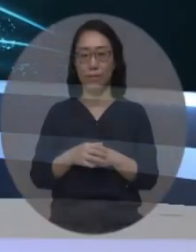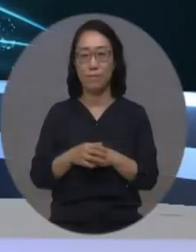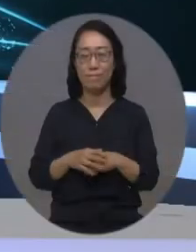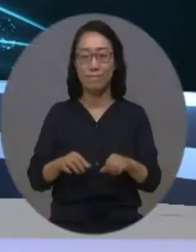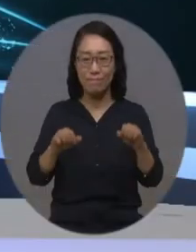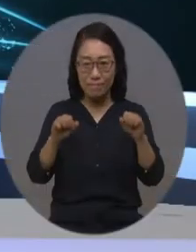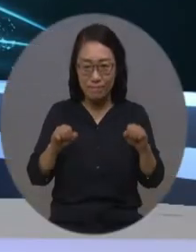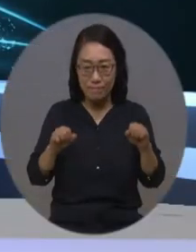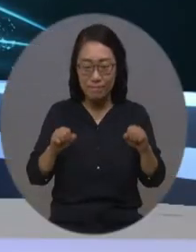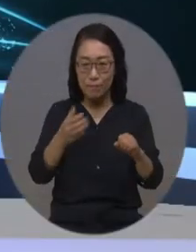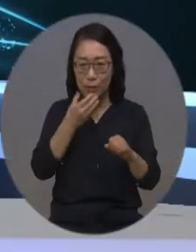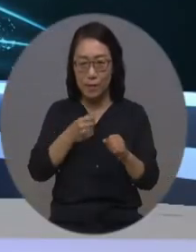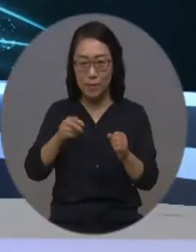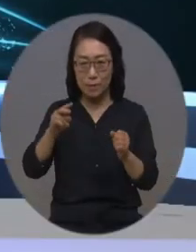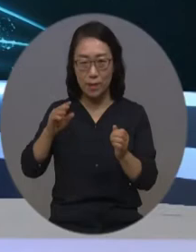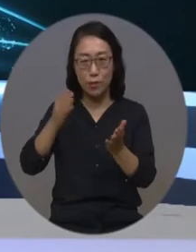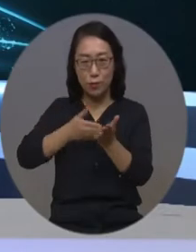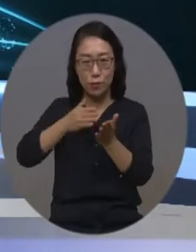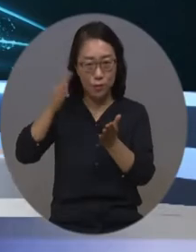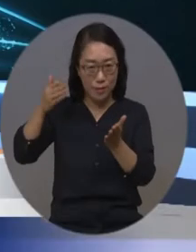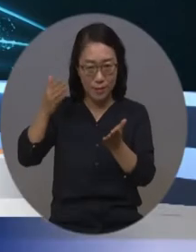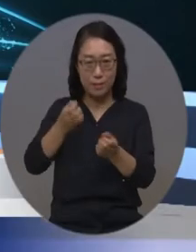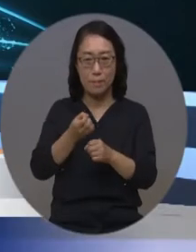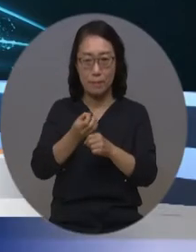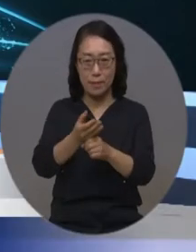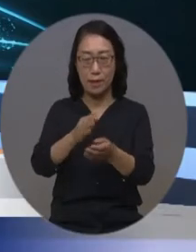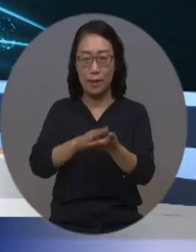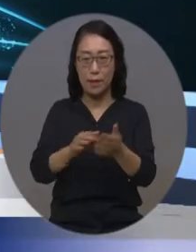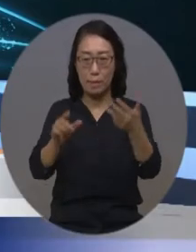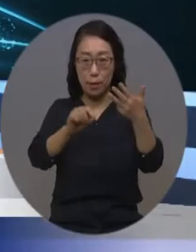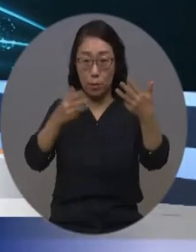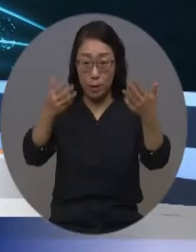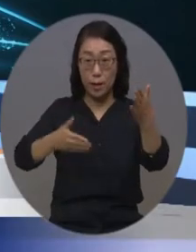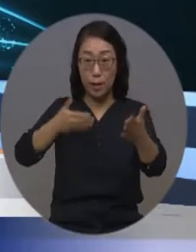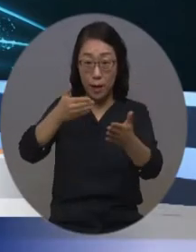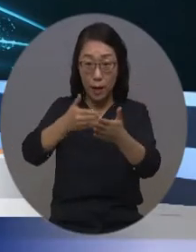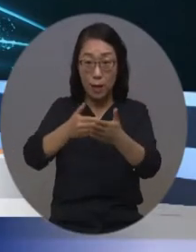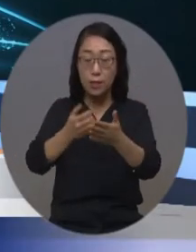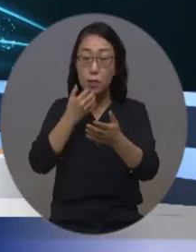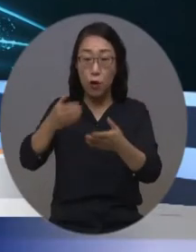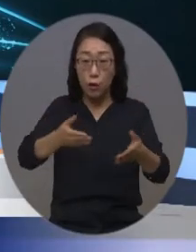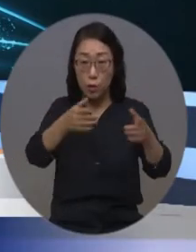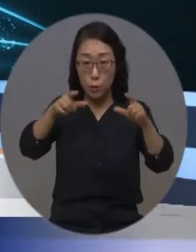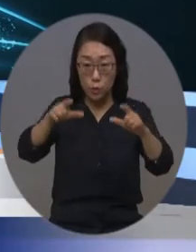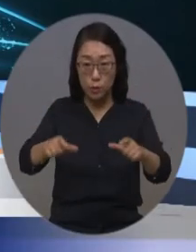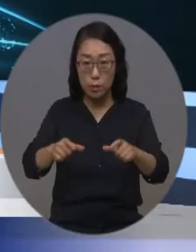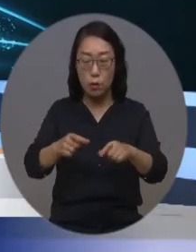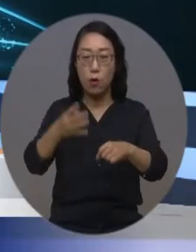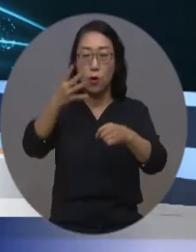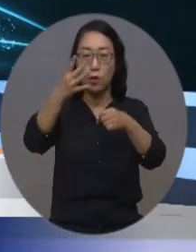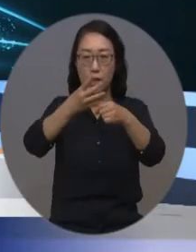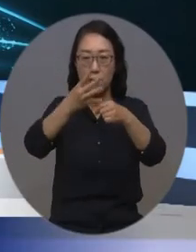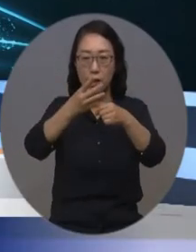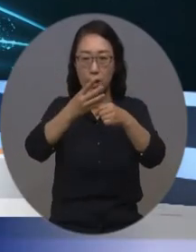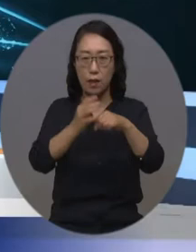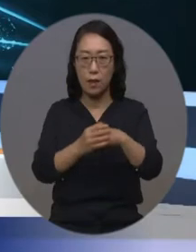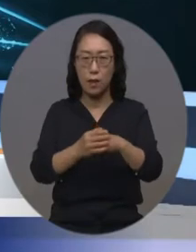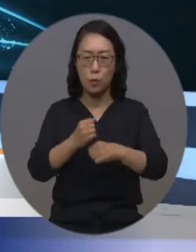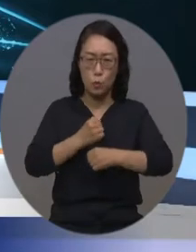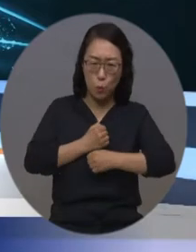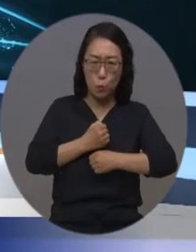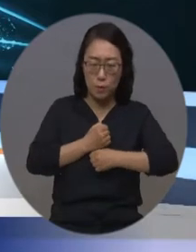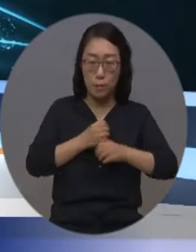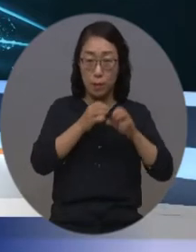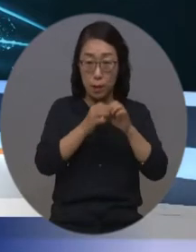시청자 여러분 안녕하십니까? 복지TV 뉴스입니다. 8월 8일까지 수도권은 사회적 거리두기가 4단계가 유지되고